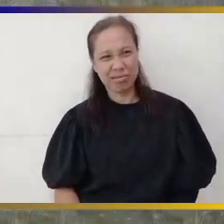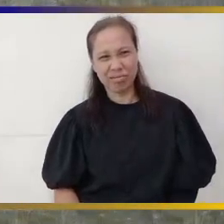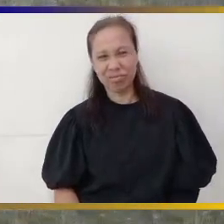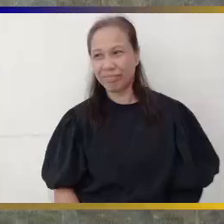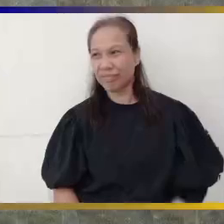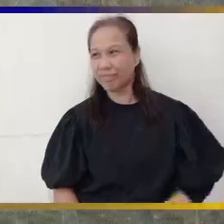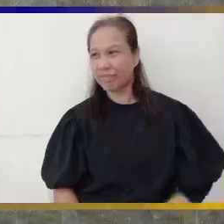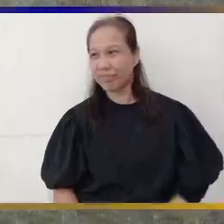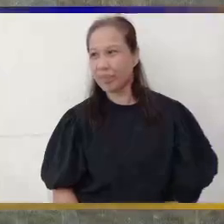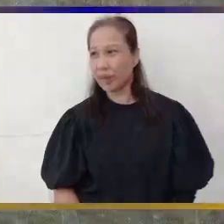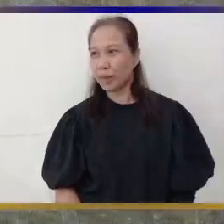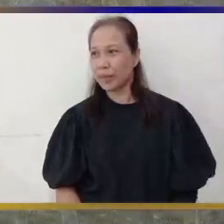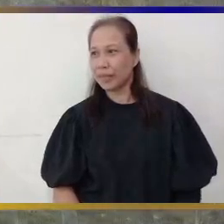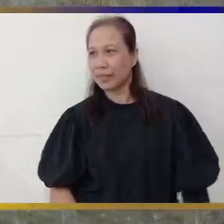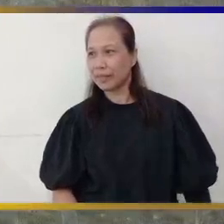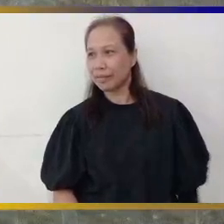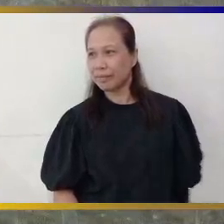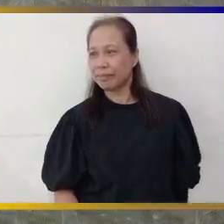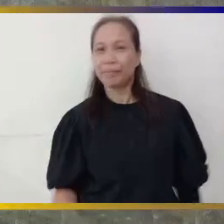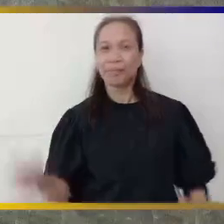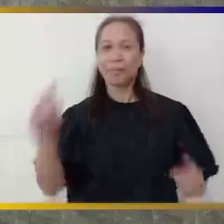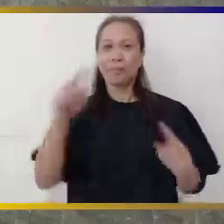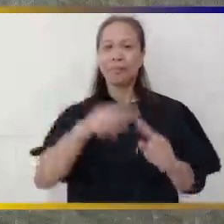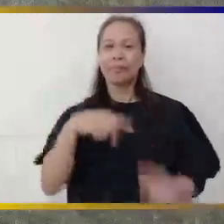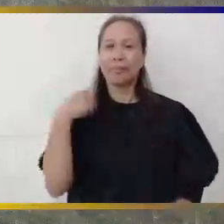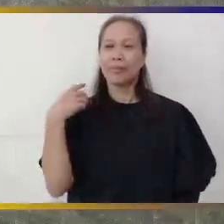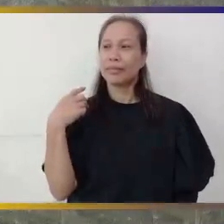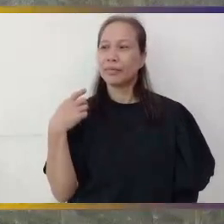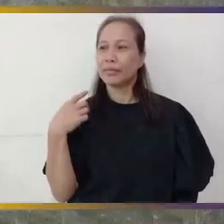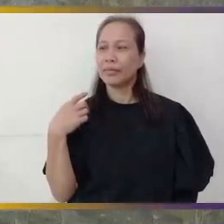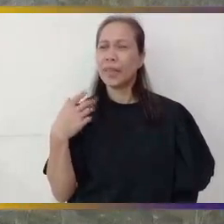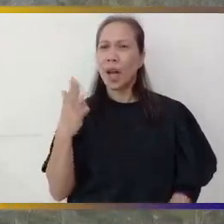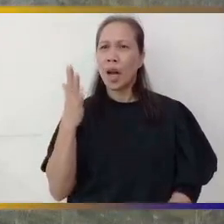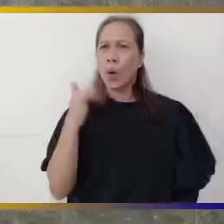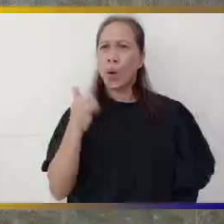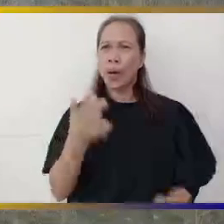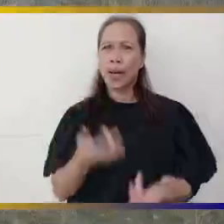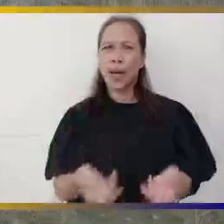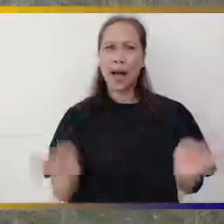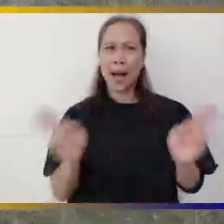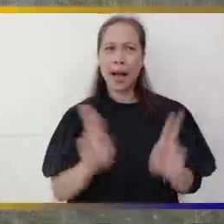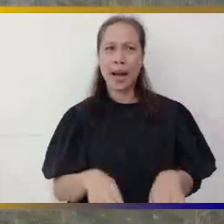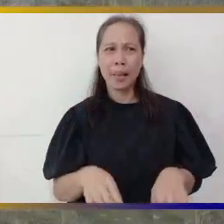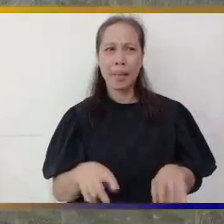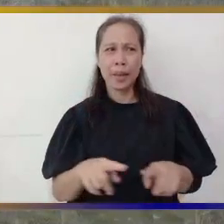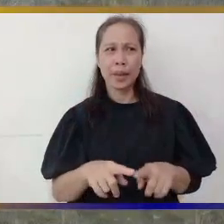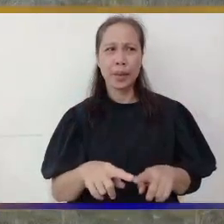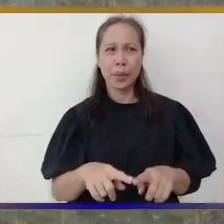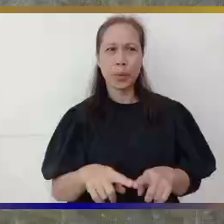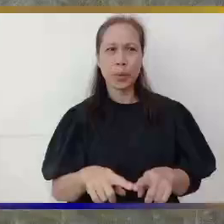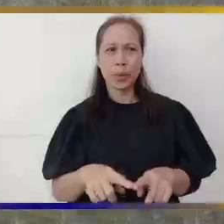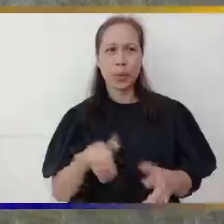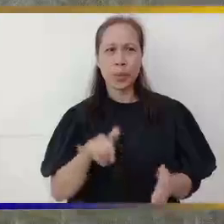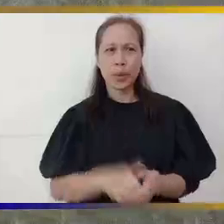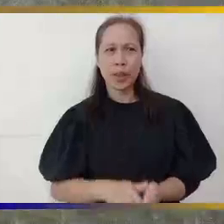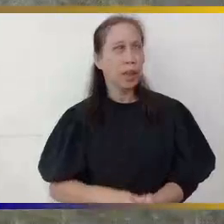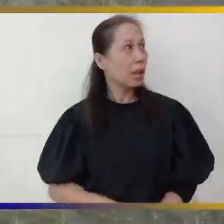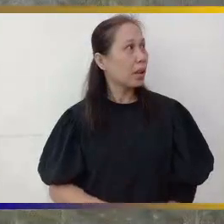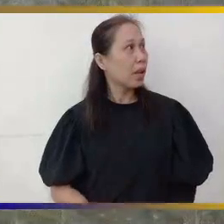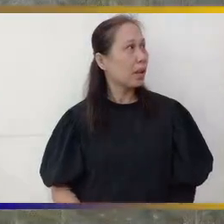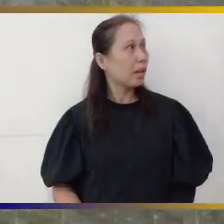natin see that hanggang sa may mga nakarating Bakit nagkaganon and then the prophecy is they will